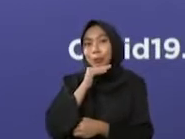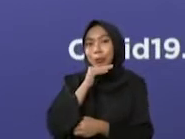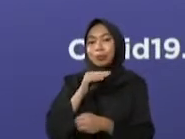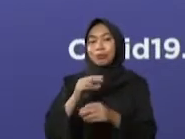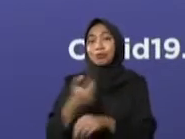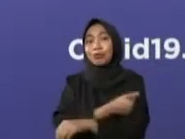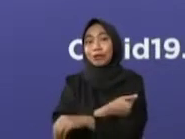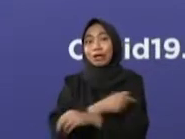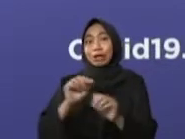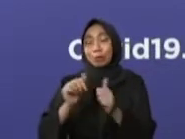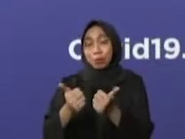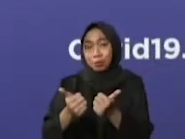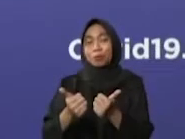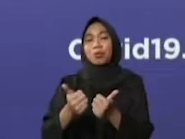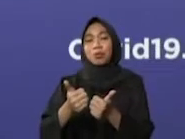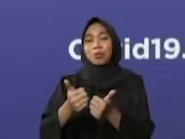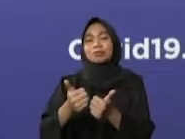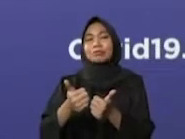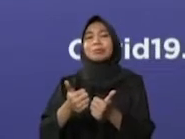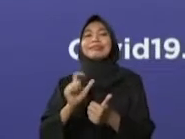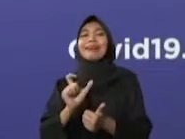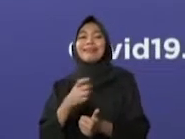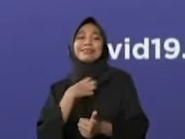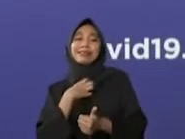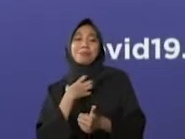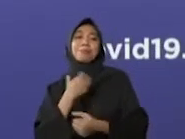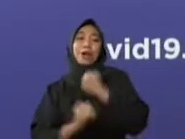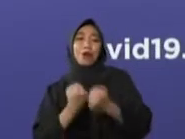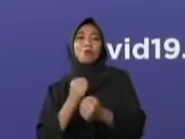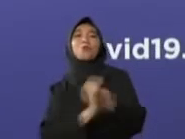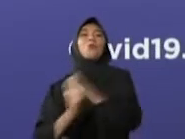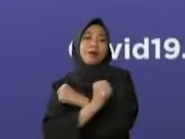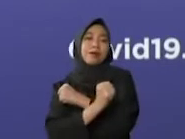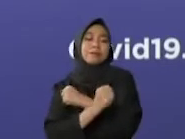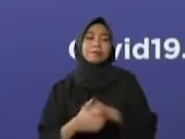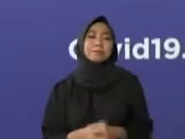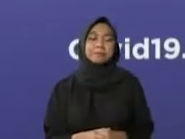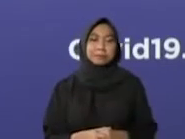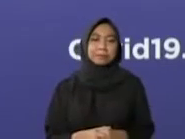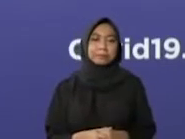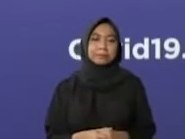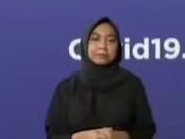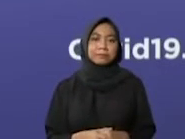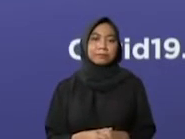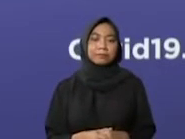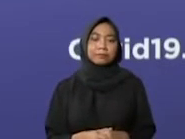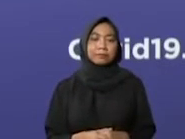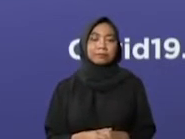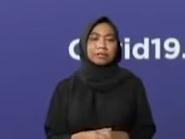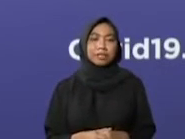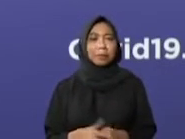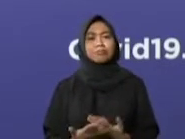kita harus bisa merubah perilaku kita karena bukan hanya vaksin